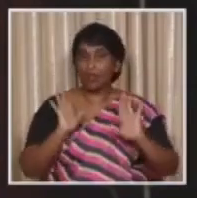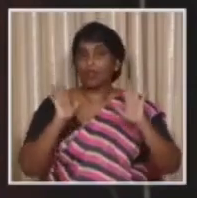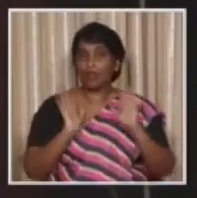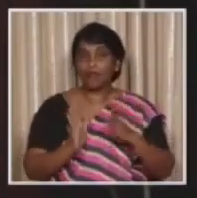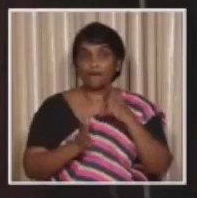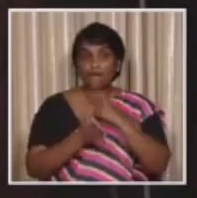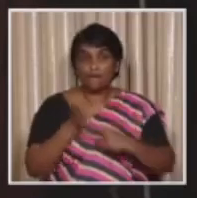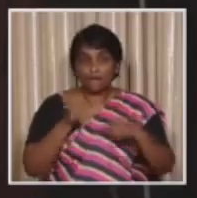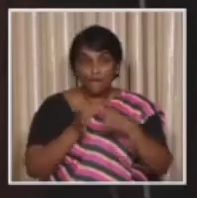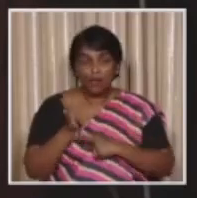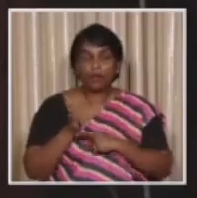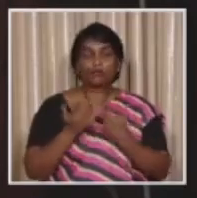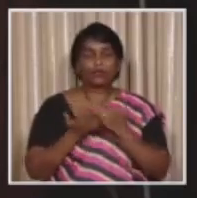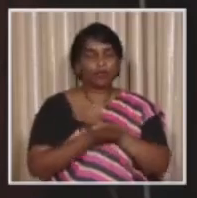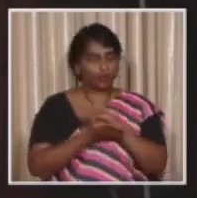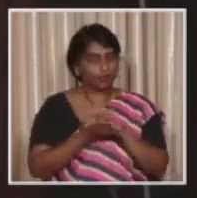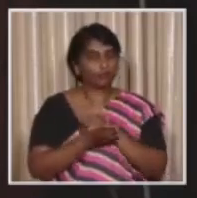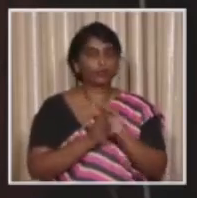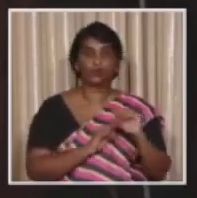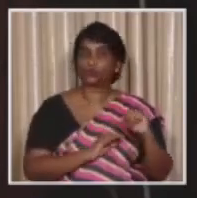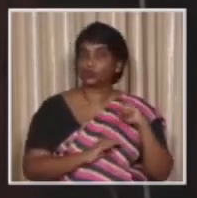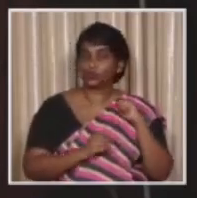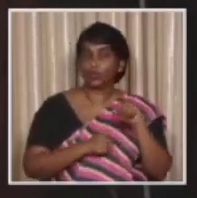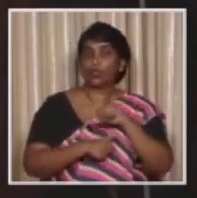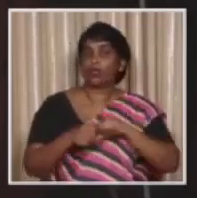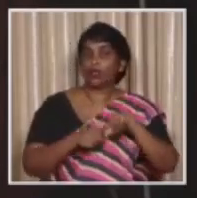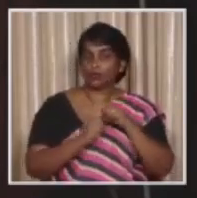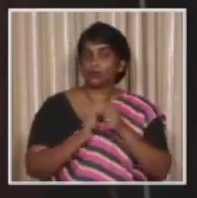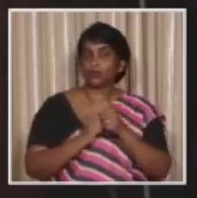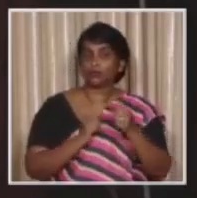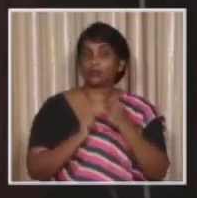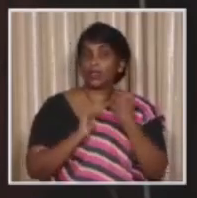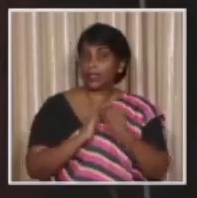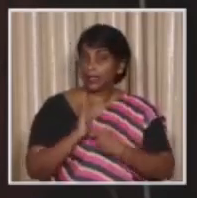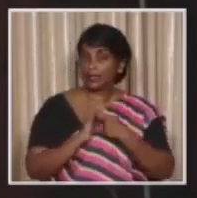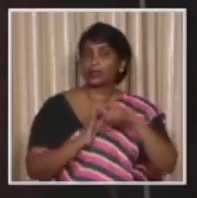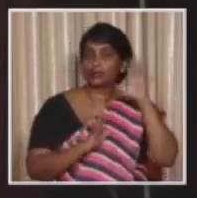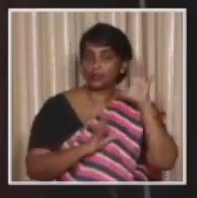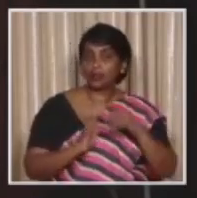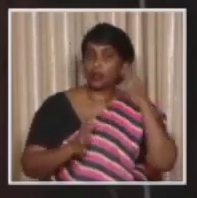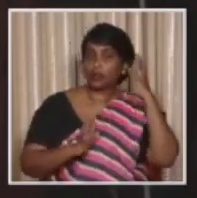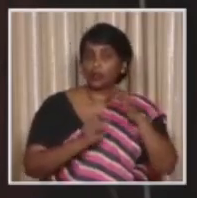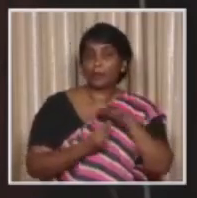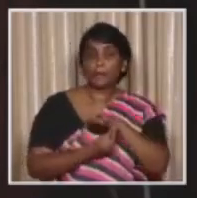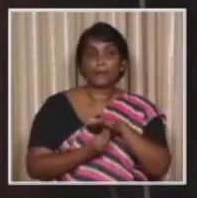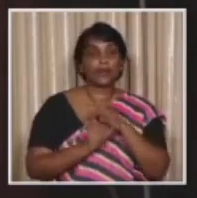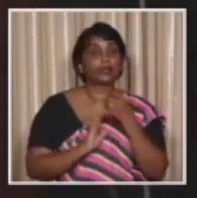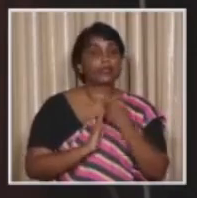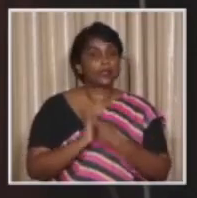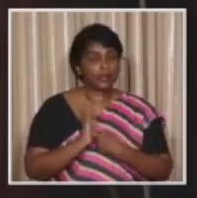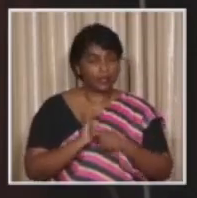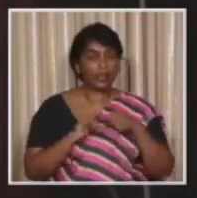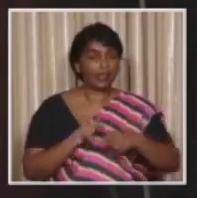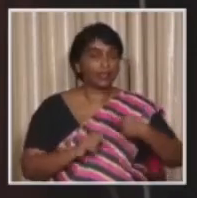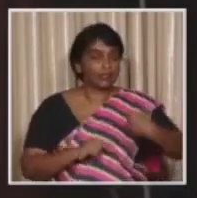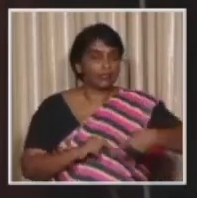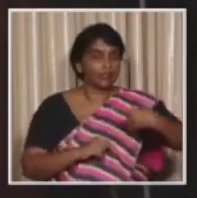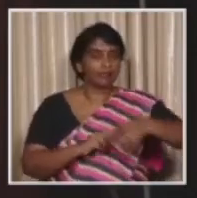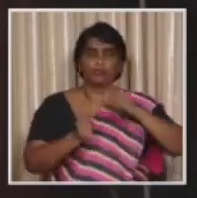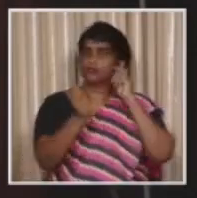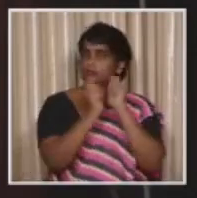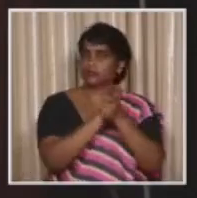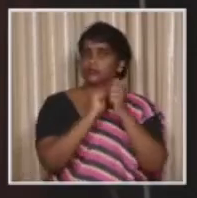මරදි මේ නිවැරදි කරලා මේක ශක්තිමත් ආයතනයක් බවට පත් කරන්න අවශ්‍ය නීති ගේන්න ලෝකේ පරිසර නීතිය අද දවසින් දවස විනාශ